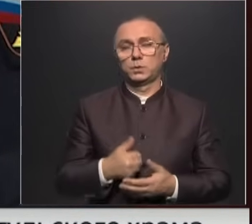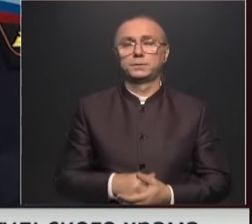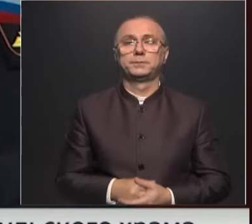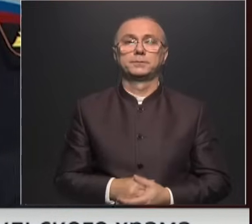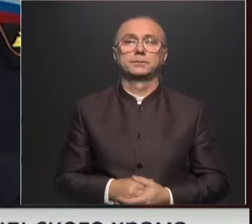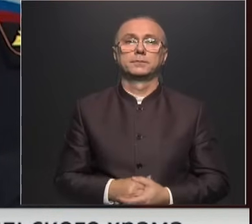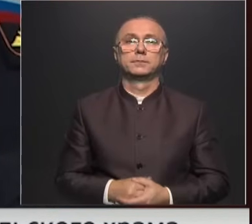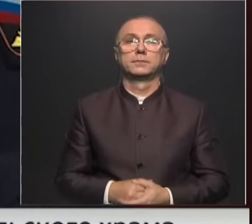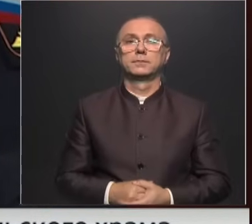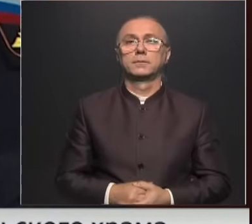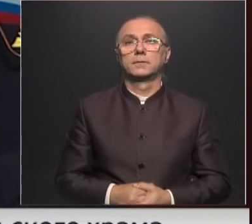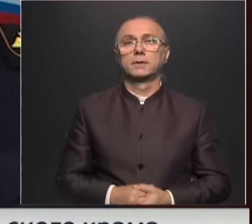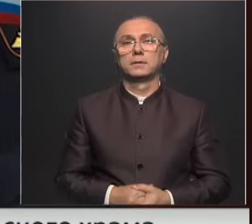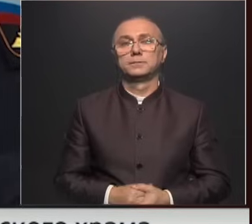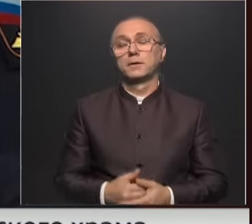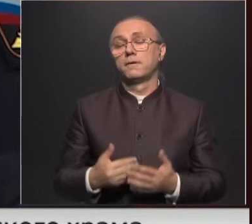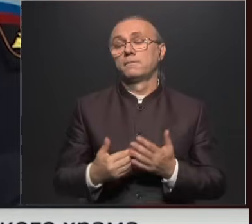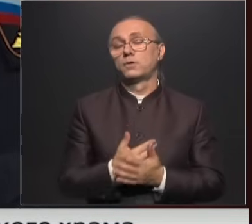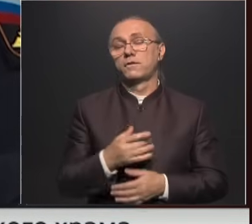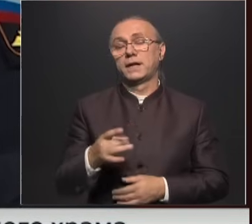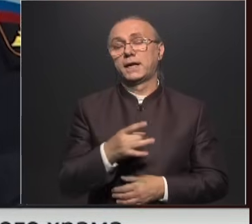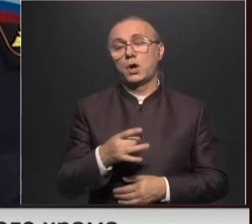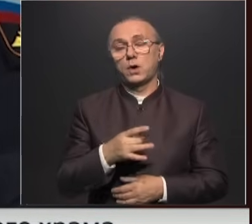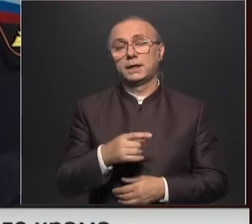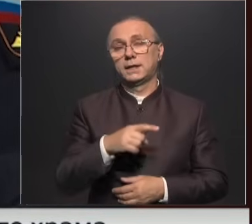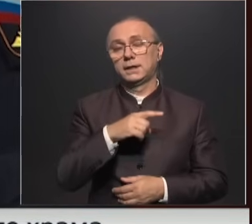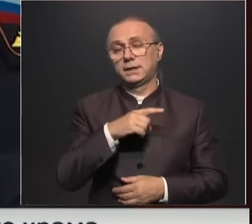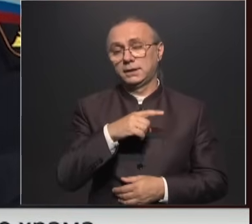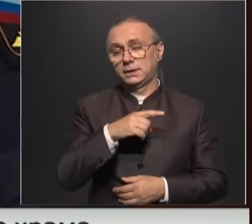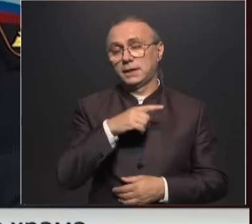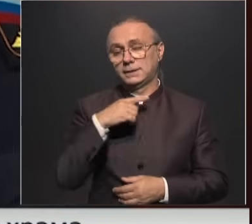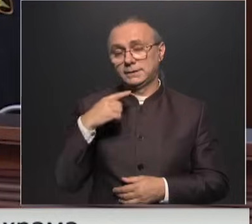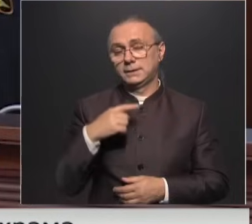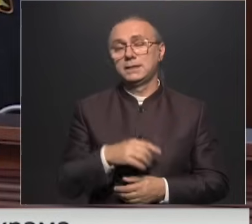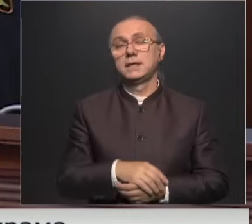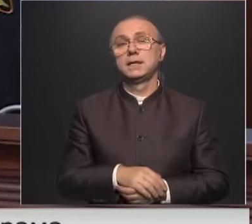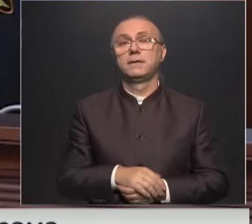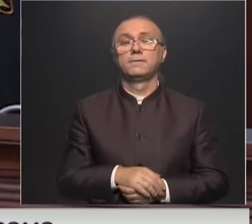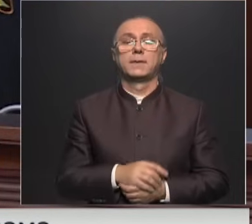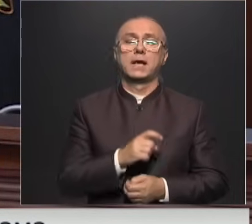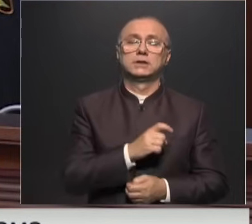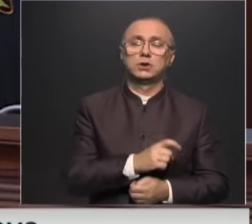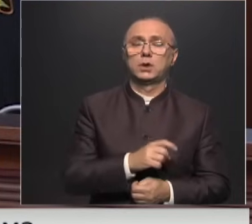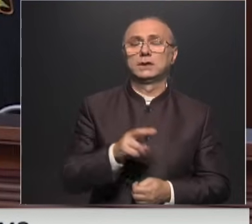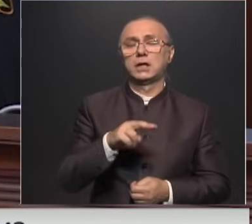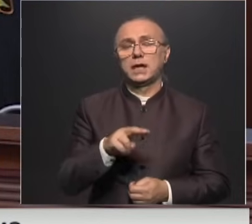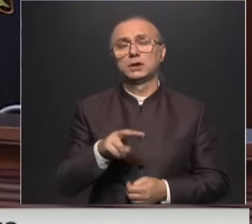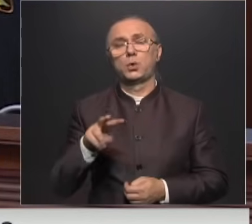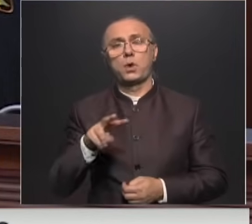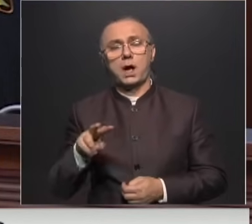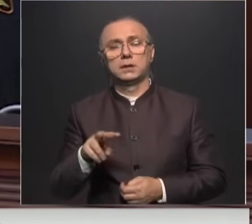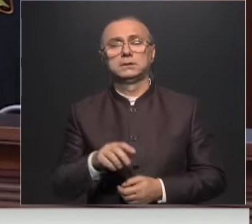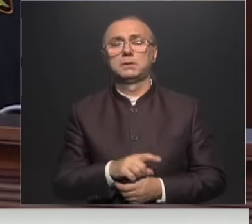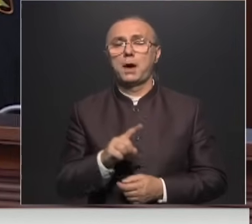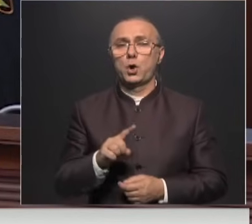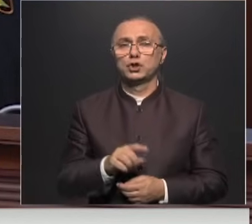подразделений вооруженных сил в новых регионах Российской Федерации, Донецкой и Луганской народной республики, Херсонской и Запорожской области